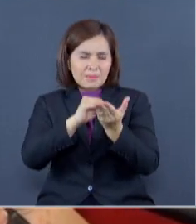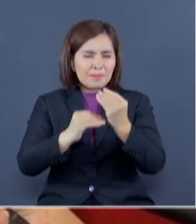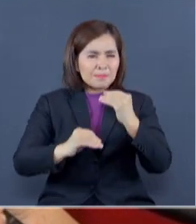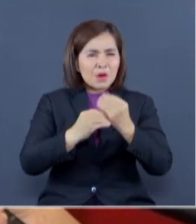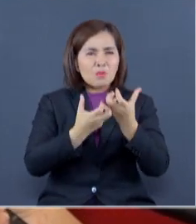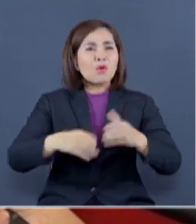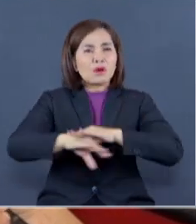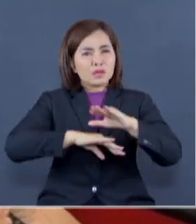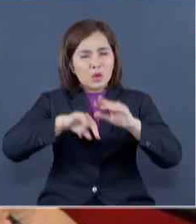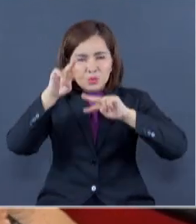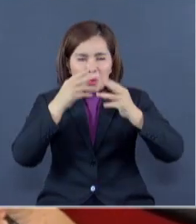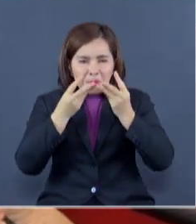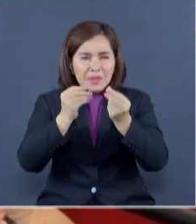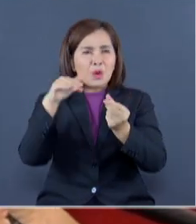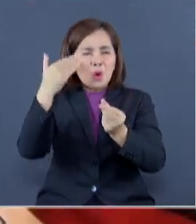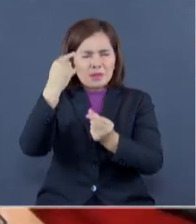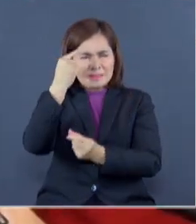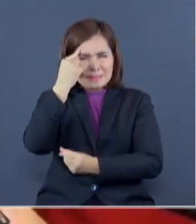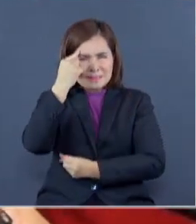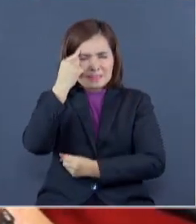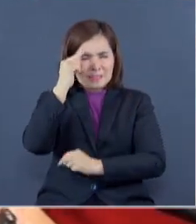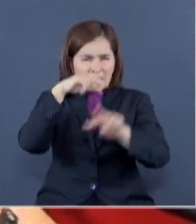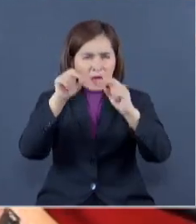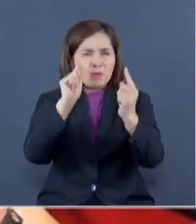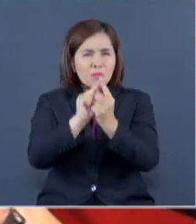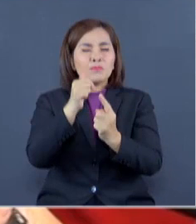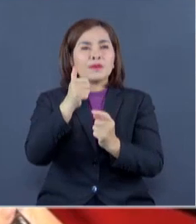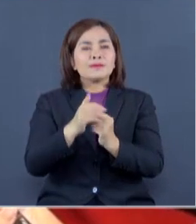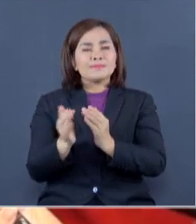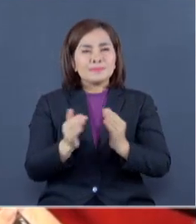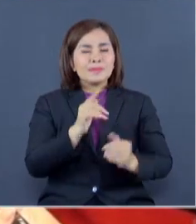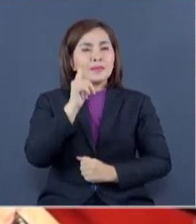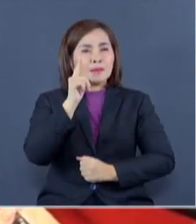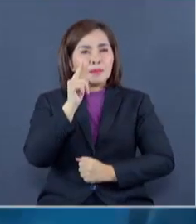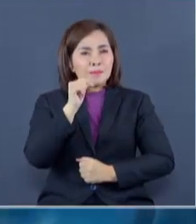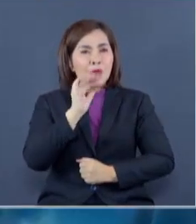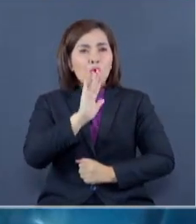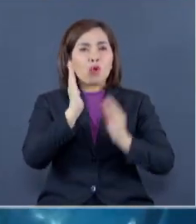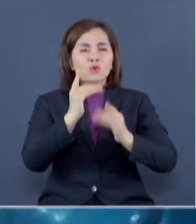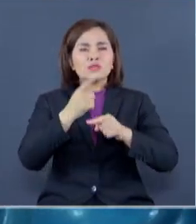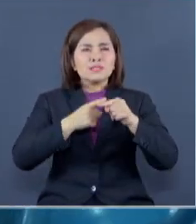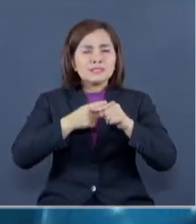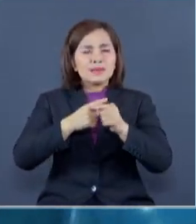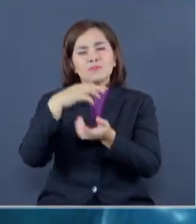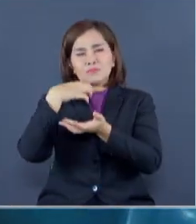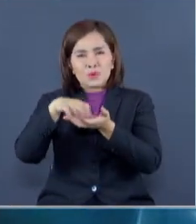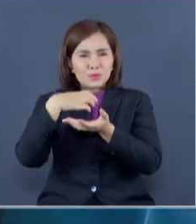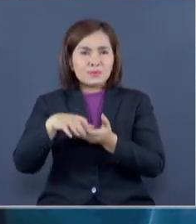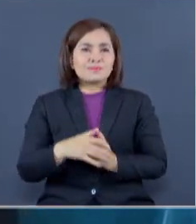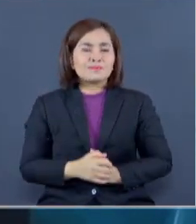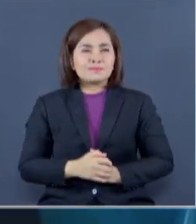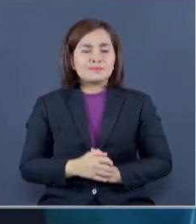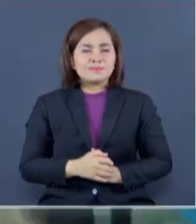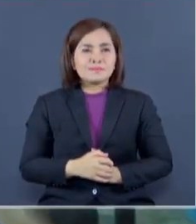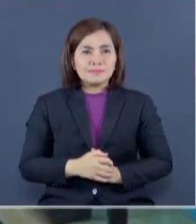ก่อนครับเชื่อว่าน่าจะมีข่าวดีไม่นาน ไปฟังจากแม่ของนักศึกษาที่บาดเจ็บกันบ้างนะคะแม่น้องหยอดก็คือคุณ